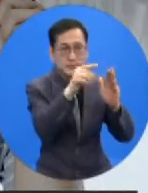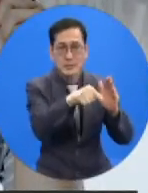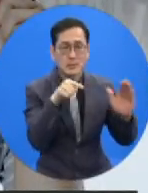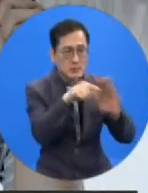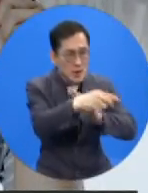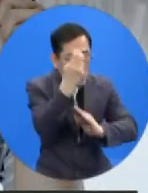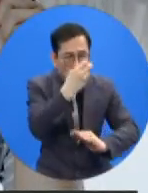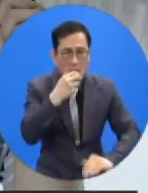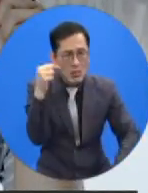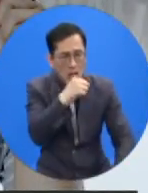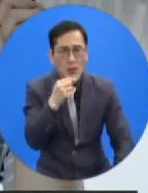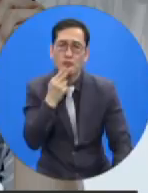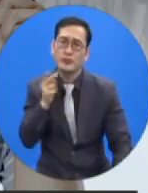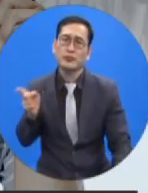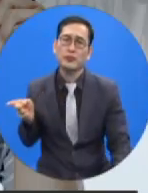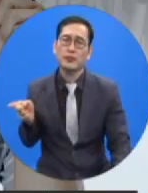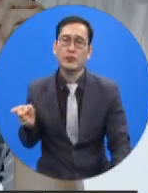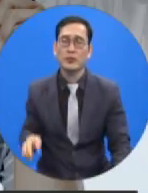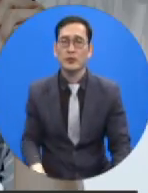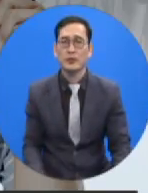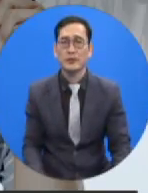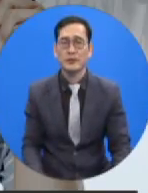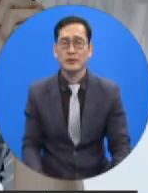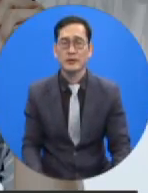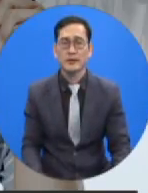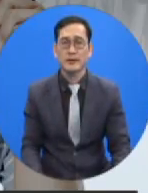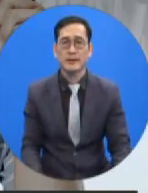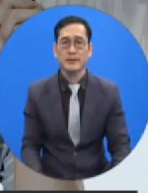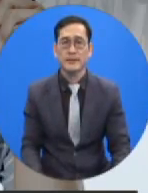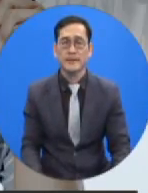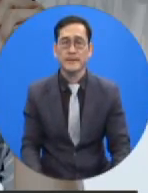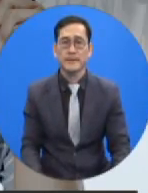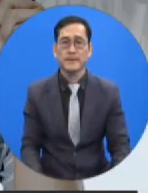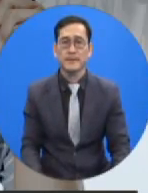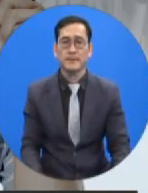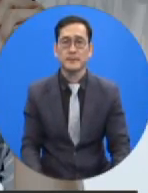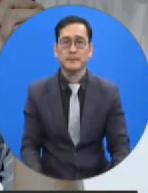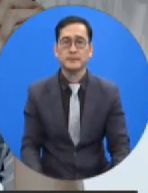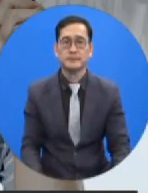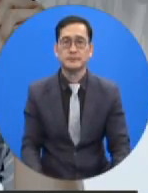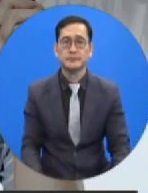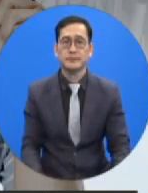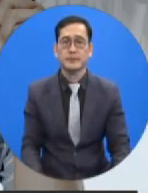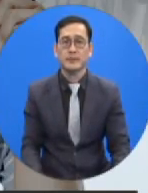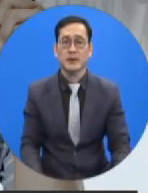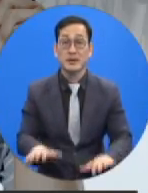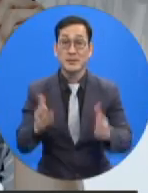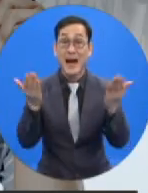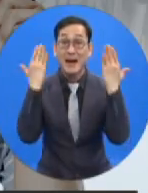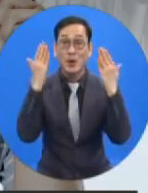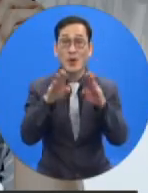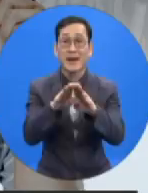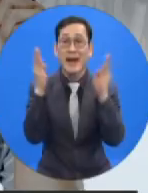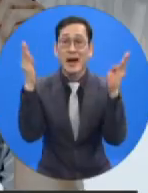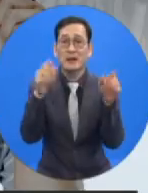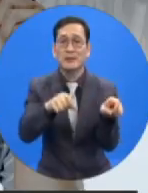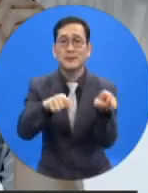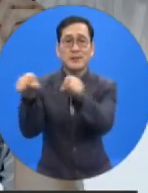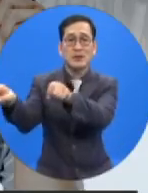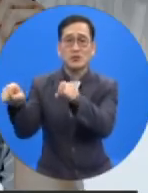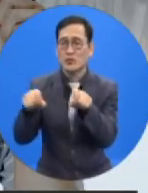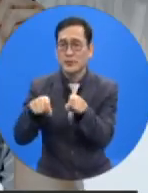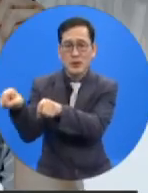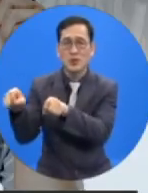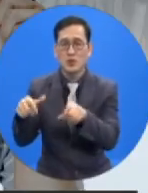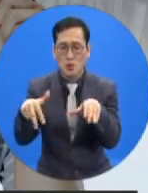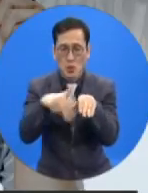것이 우리가 지금 수능 시험을 뒤로 미룰 정도로 학교를 저도 지금 학교를 좀 강의를 못 하고 있습니다. 예. 또 종교